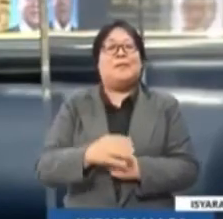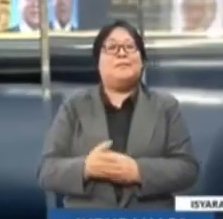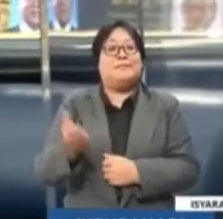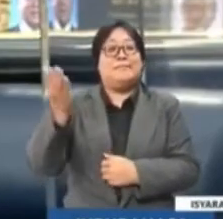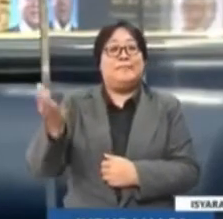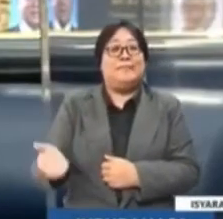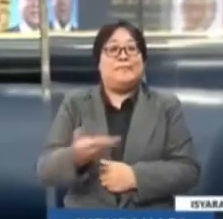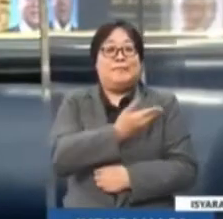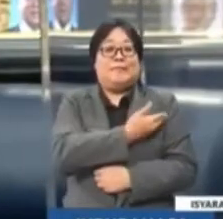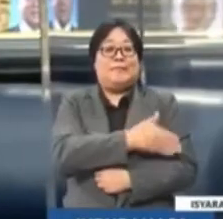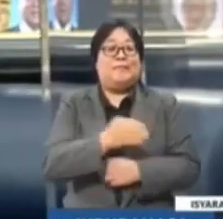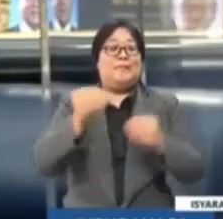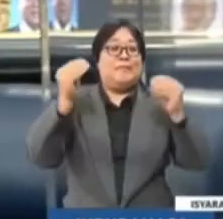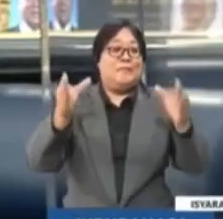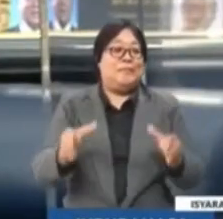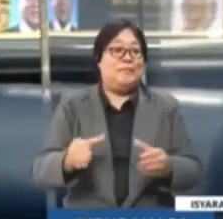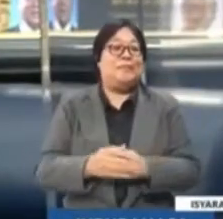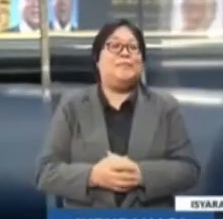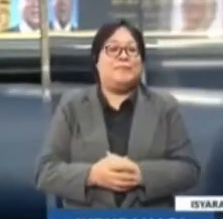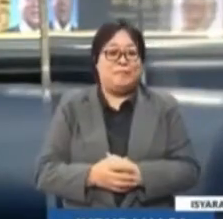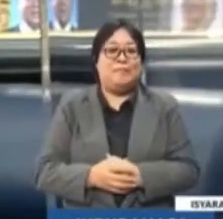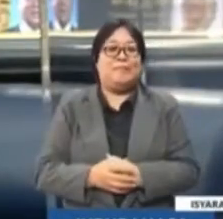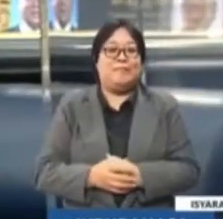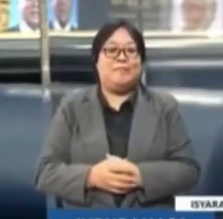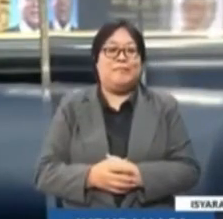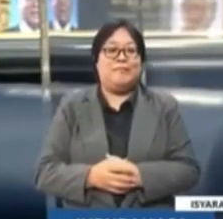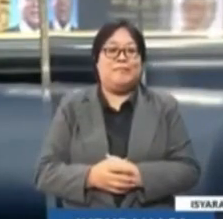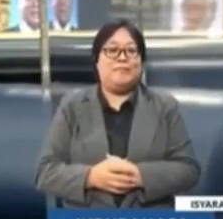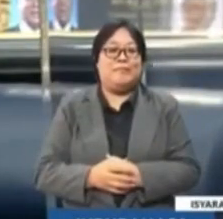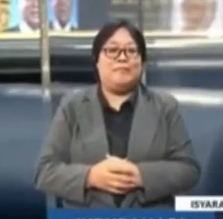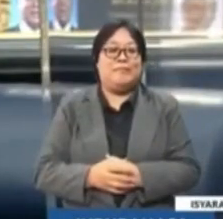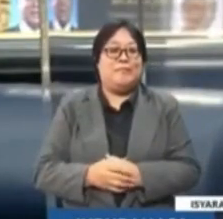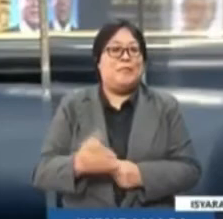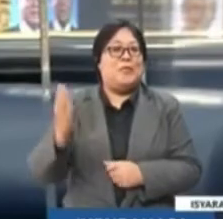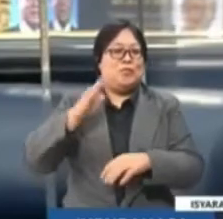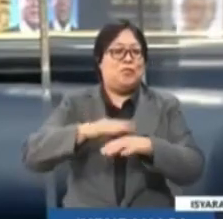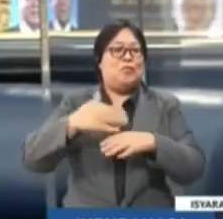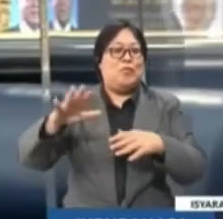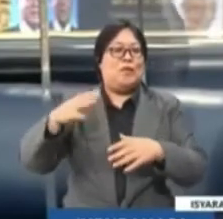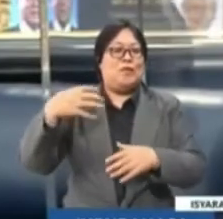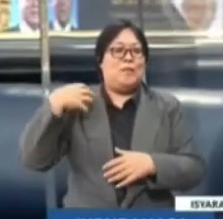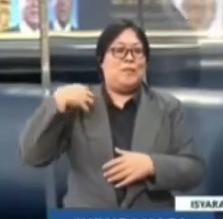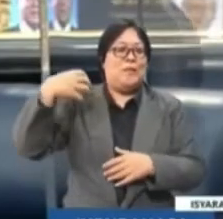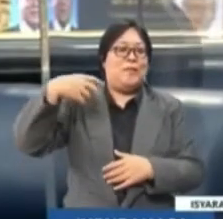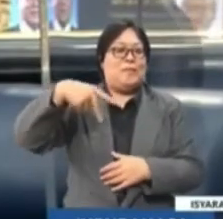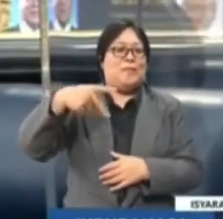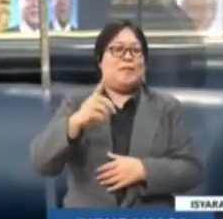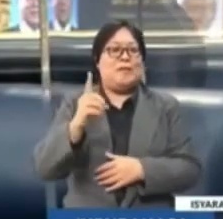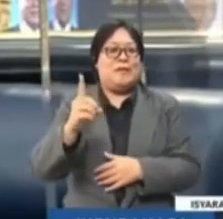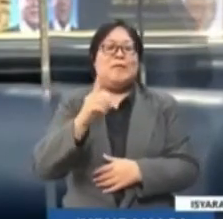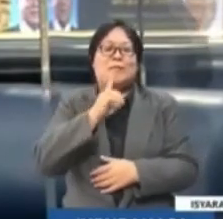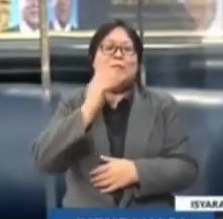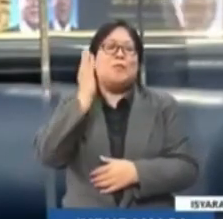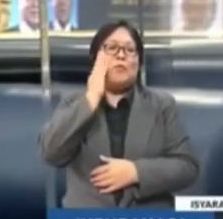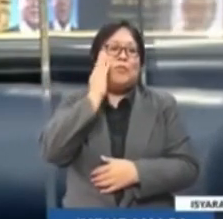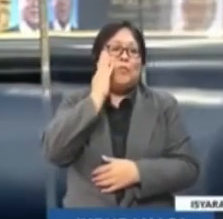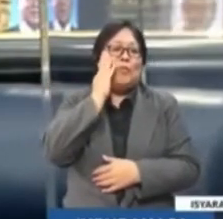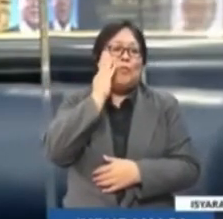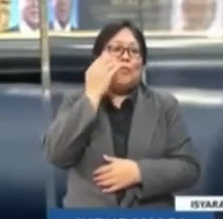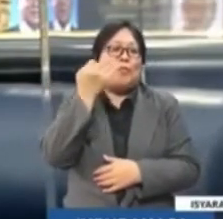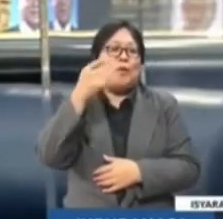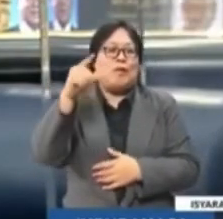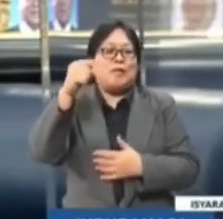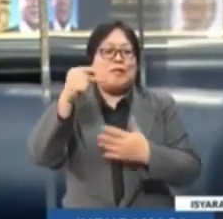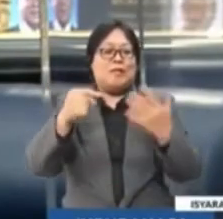di seorang bekas pendidik Nah jadi pegawai pendidikan daerah lebih memang Mahir dalam hal